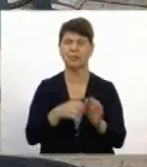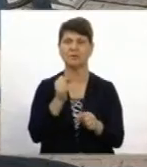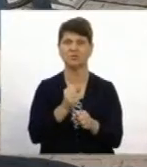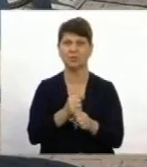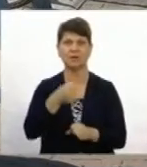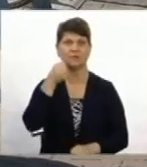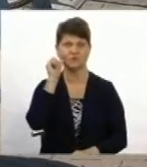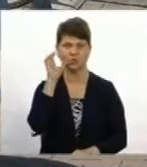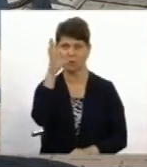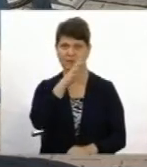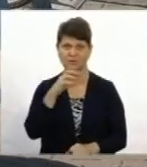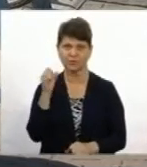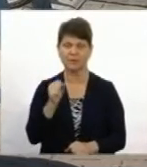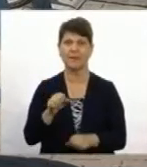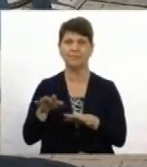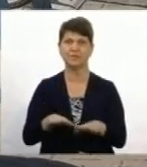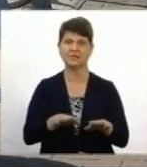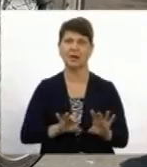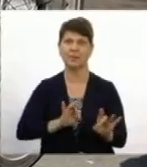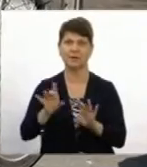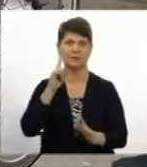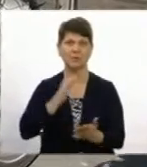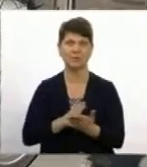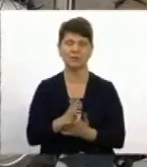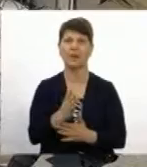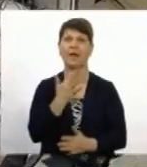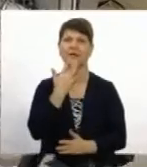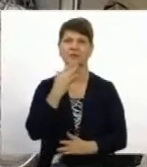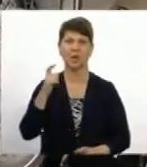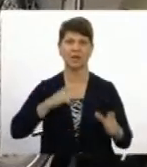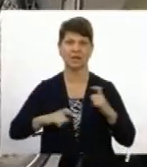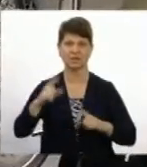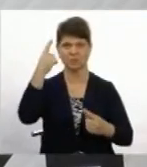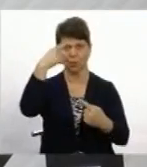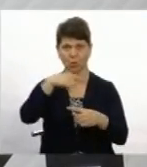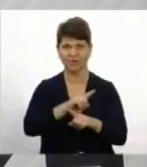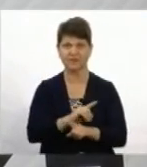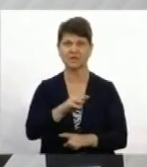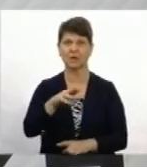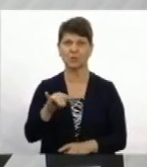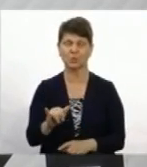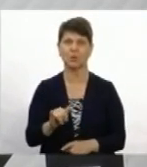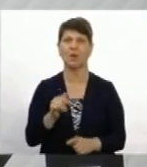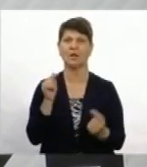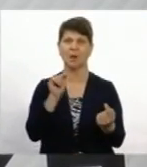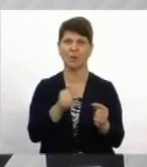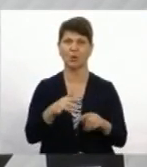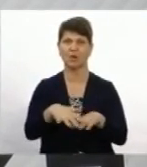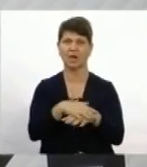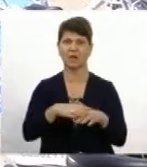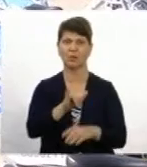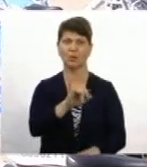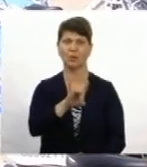вночі. Місцями політреклами стали стоянки біля Національного технічного університету та навпроти ринку